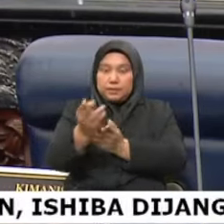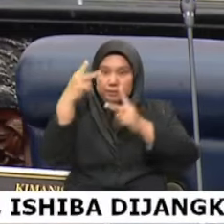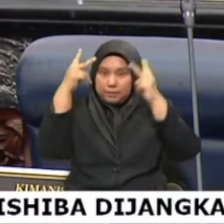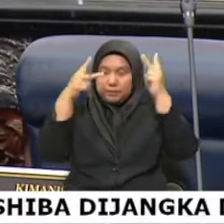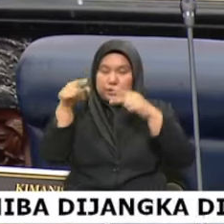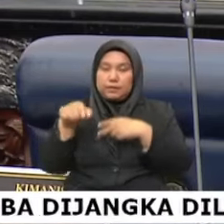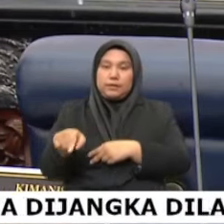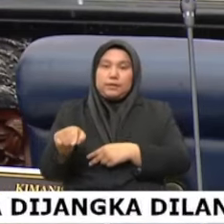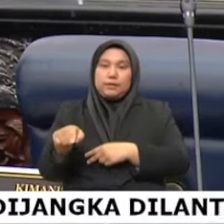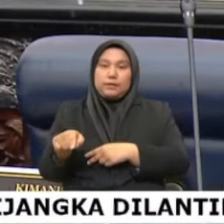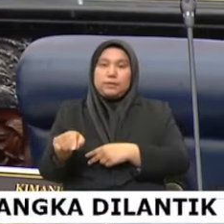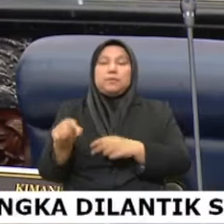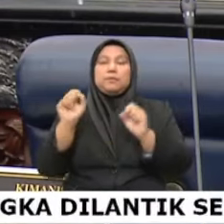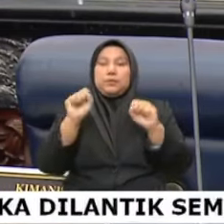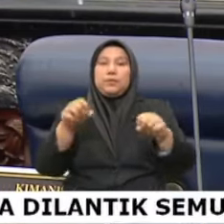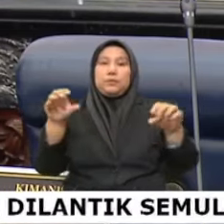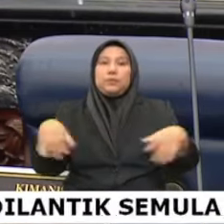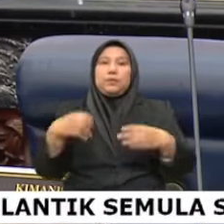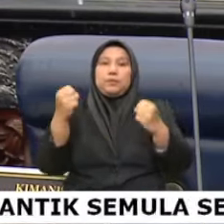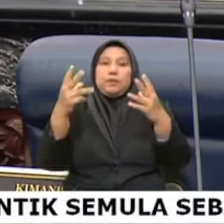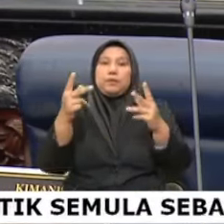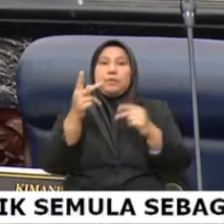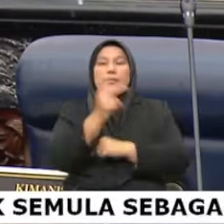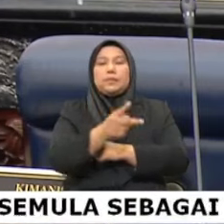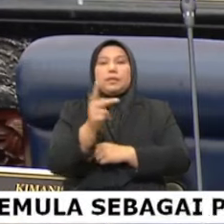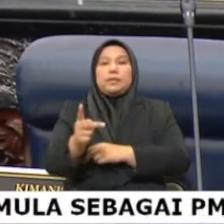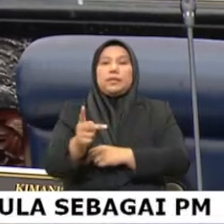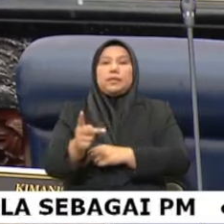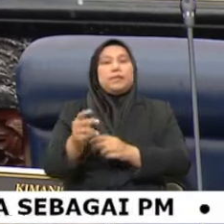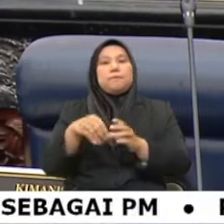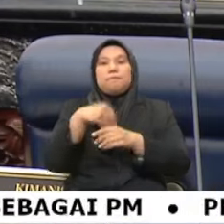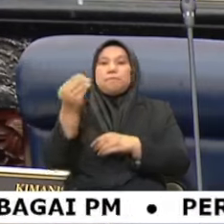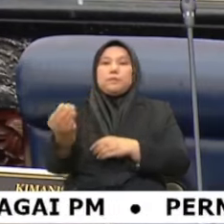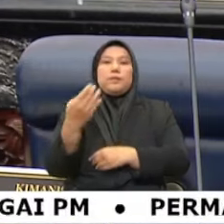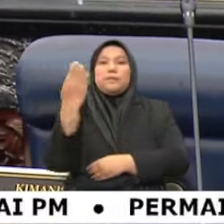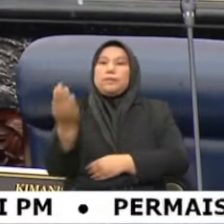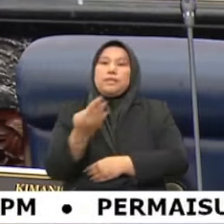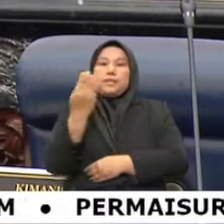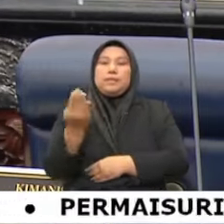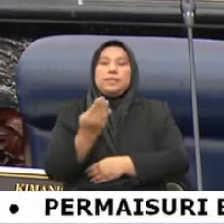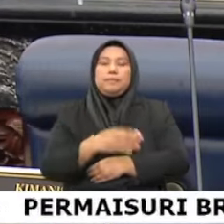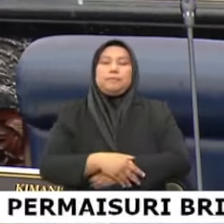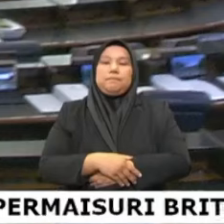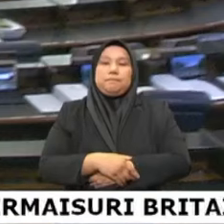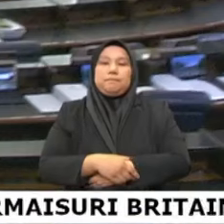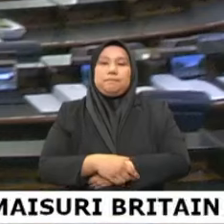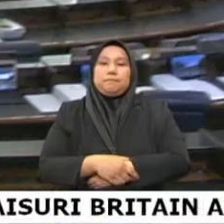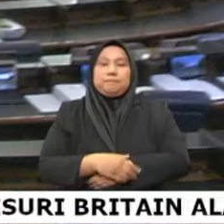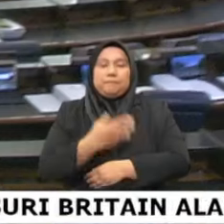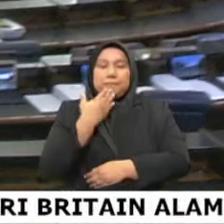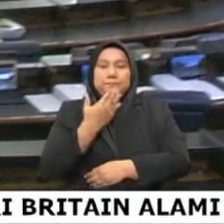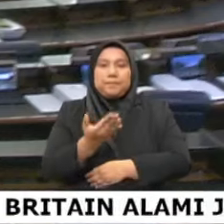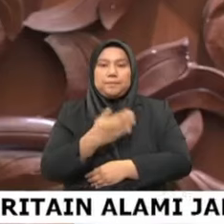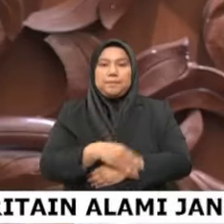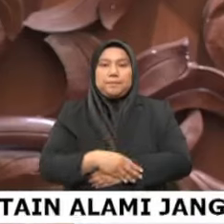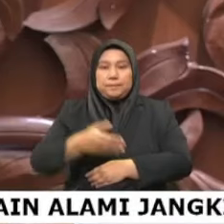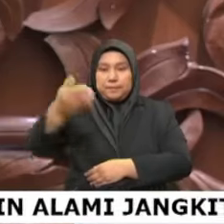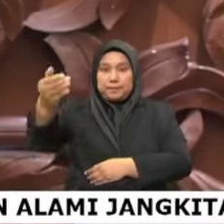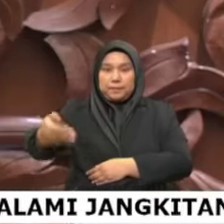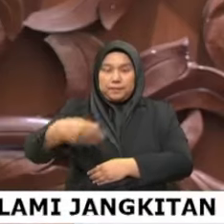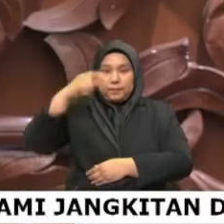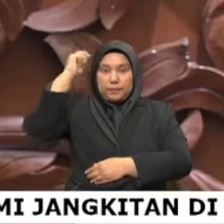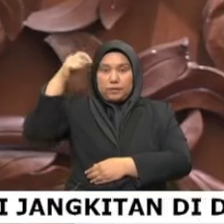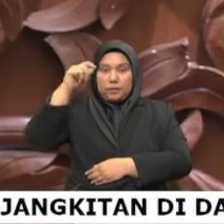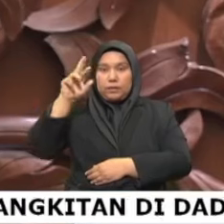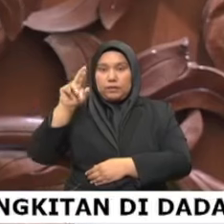beberapa perkara yang cukup luar biasa. Itu saja yang saya mampu sampaikan. Sekian, terima kasih. Saya jemput Tuan Ridwan bin